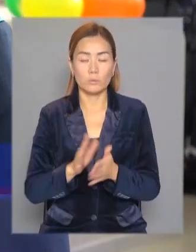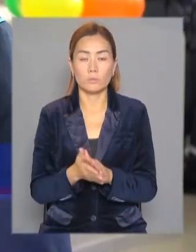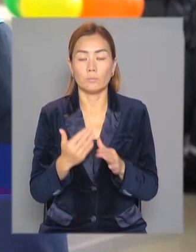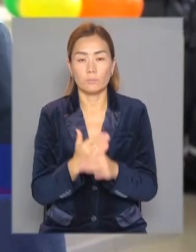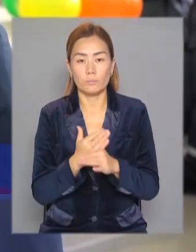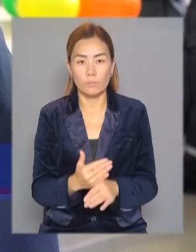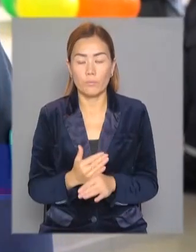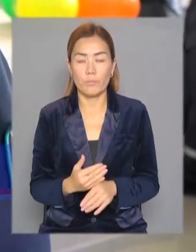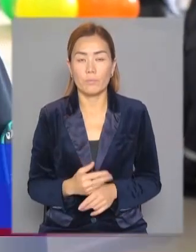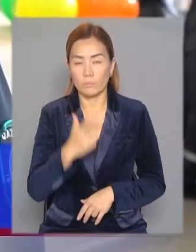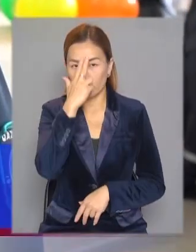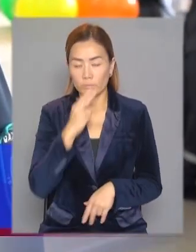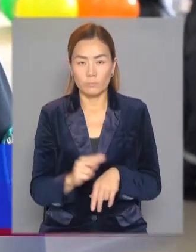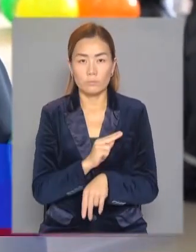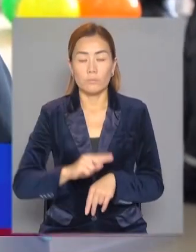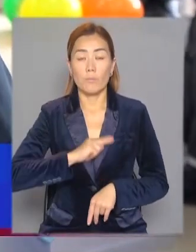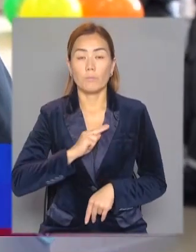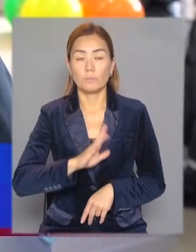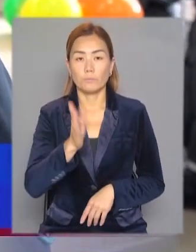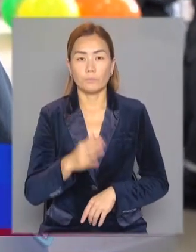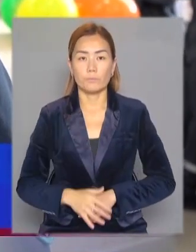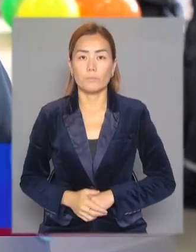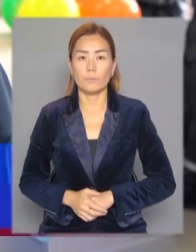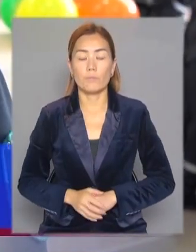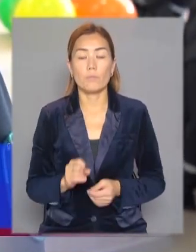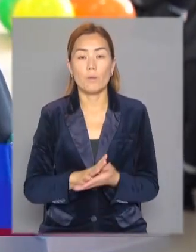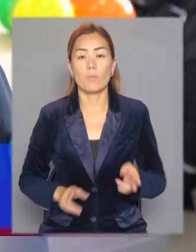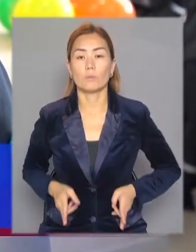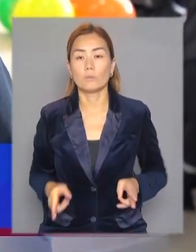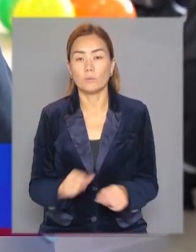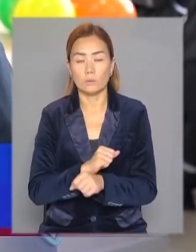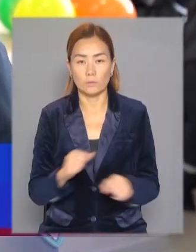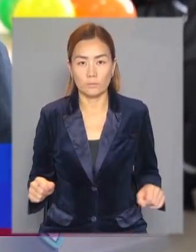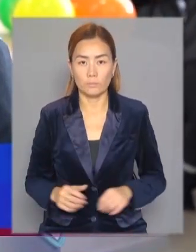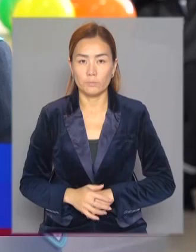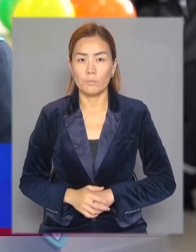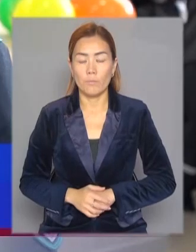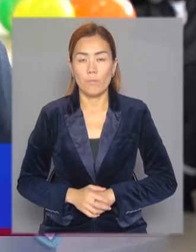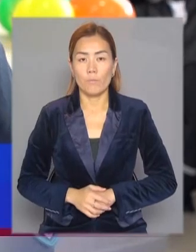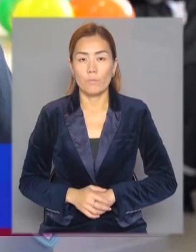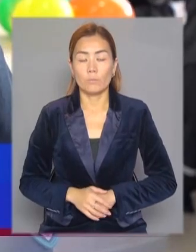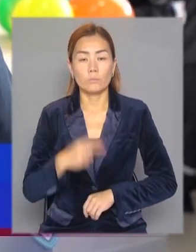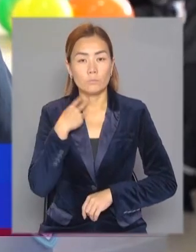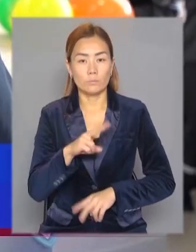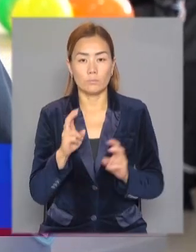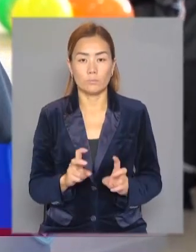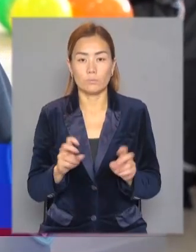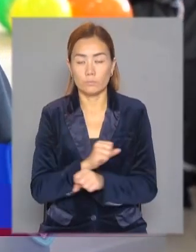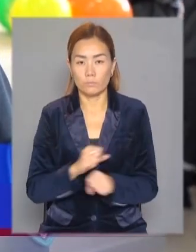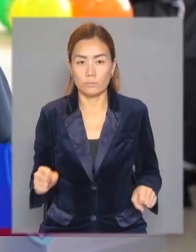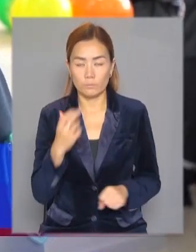көмек, әлеуметтік бейімделуіне көмек болады. Соны жаңағыдай енді қылмыс жасамауға, тек қана түрменің ішінде отырмау емес,